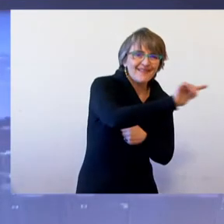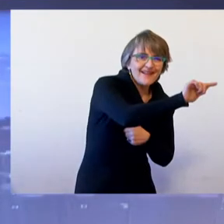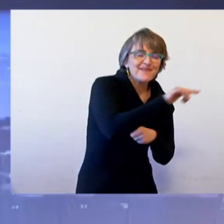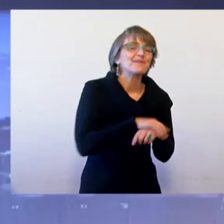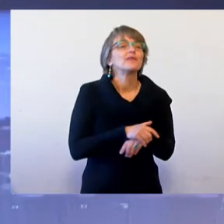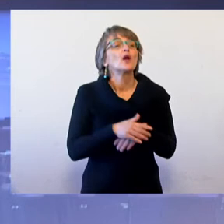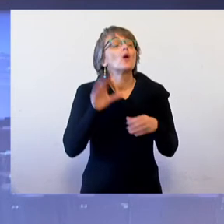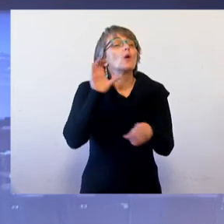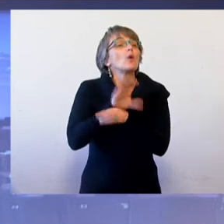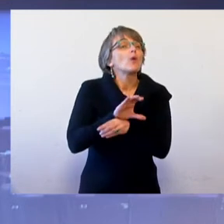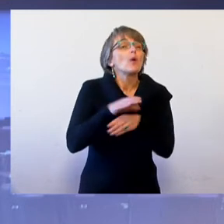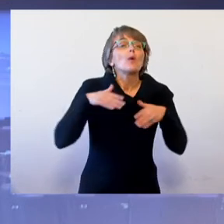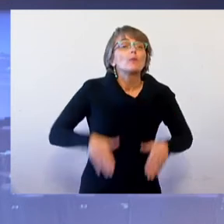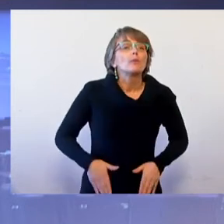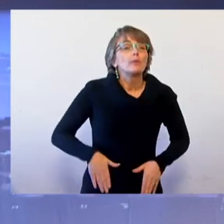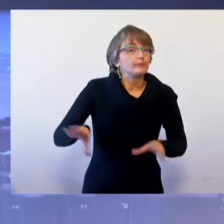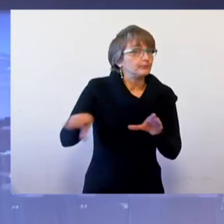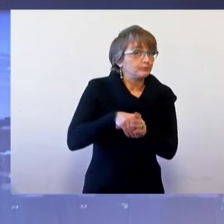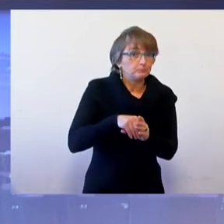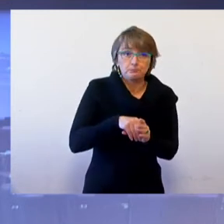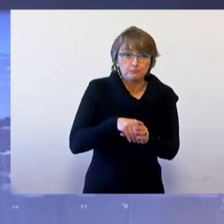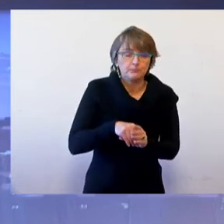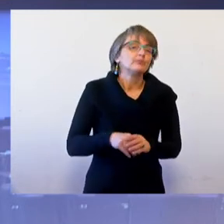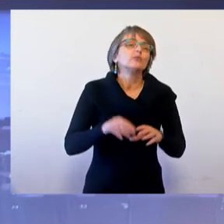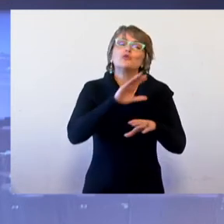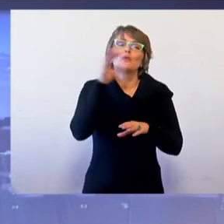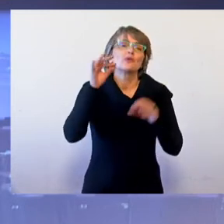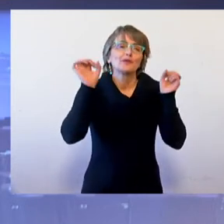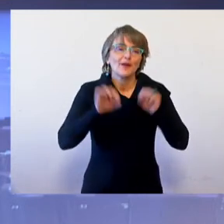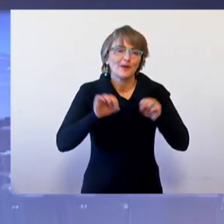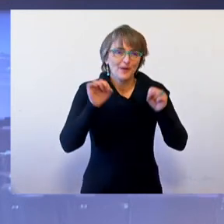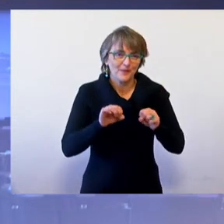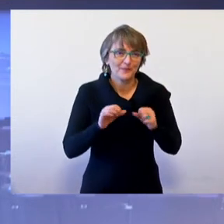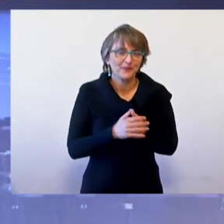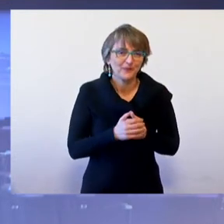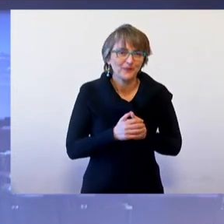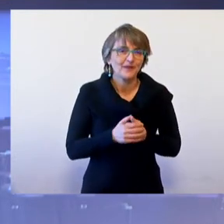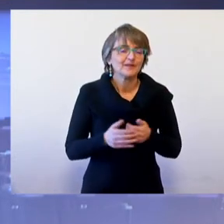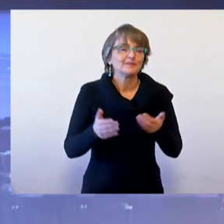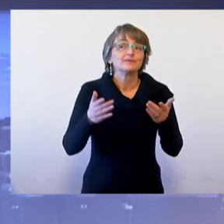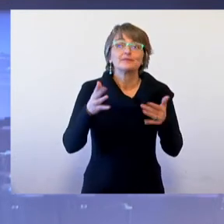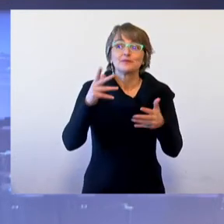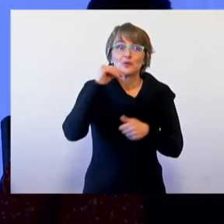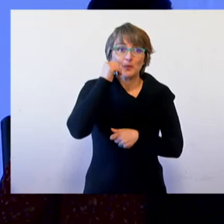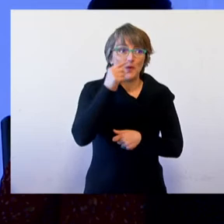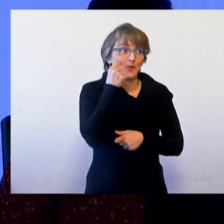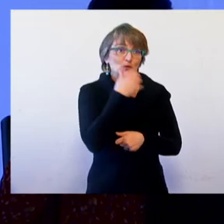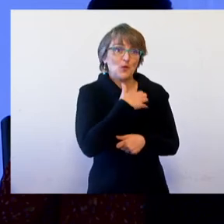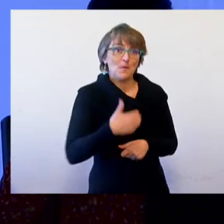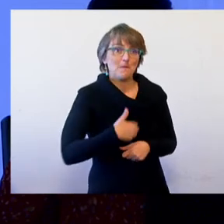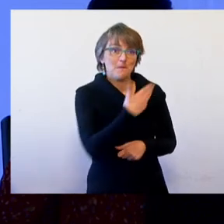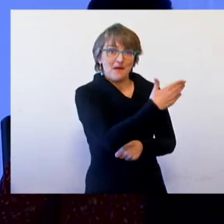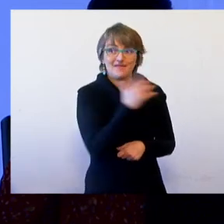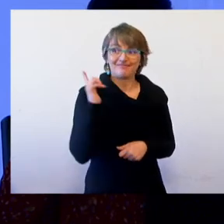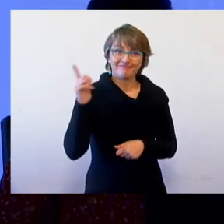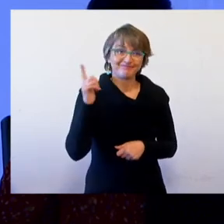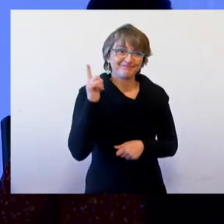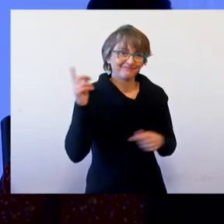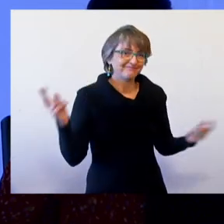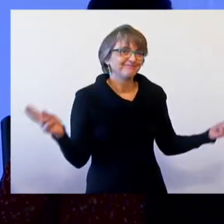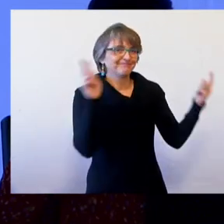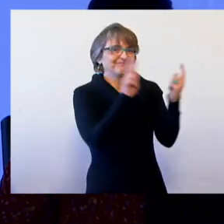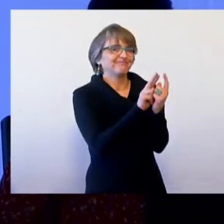vote? Unanimité. Et donc demain, Marthe et moi-même nous accueillerons monsieur le maire, avec grand plaisir.